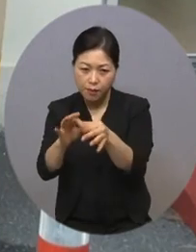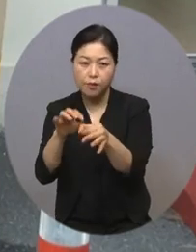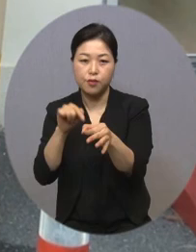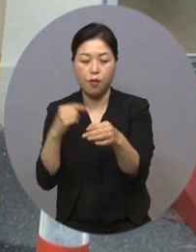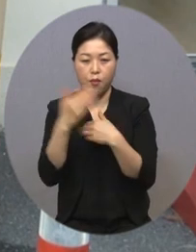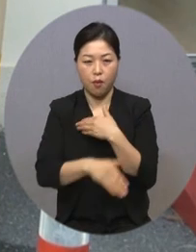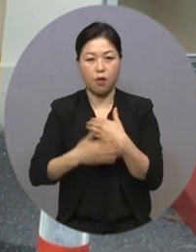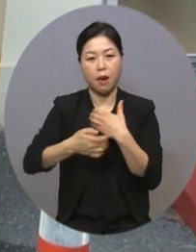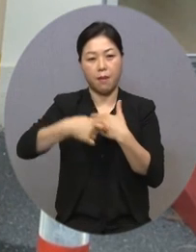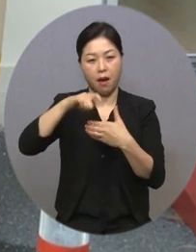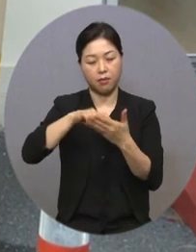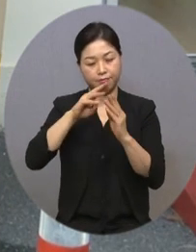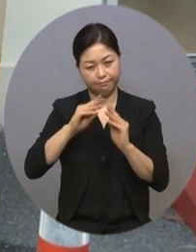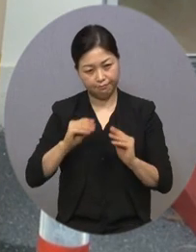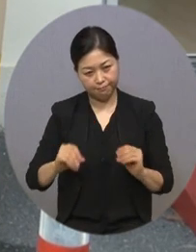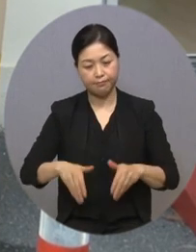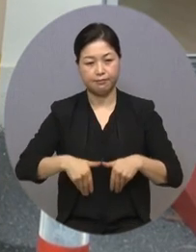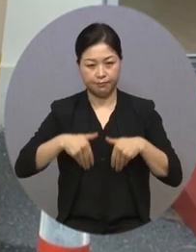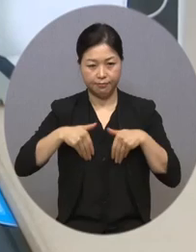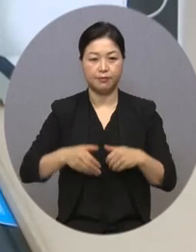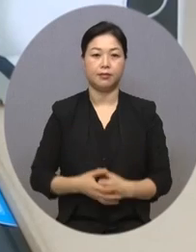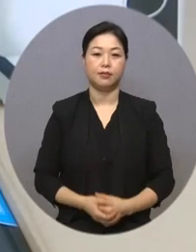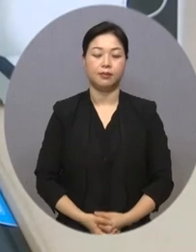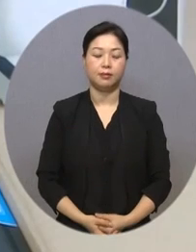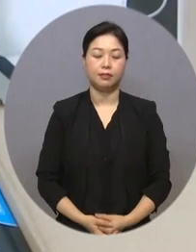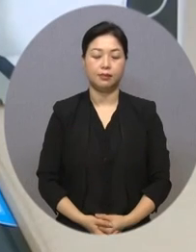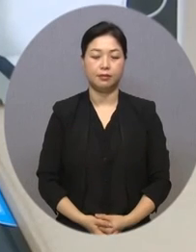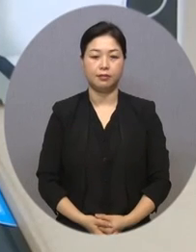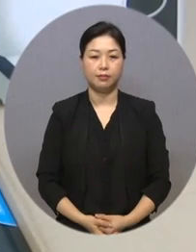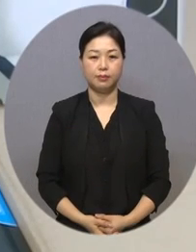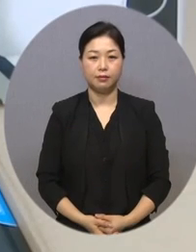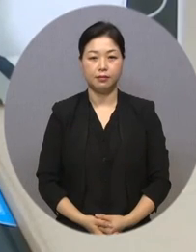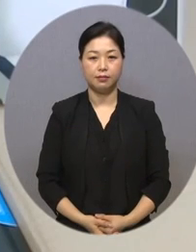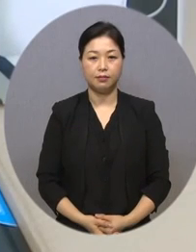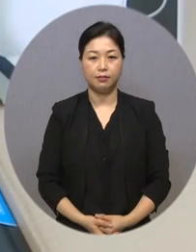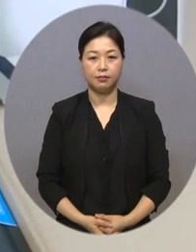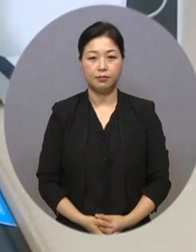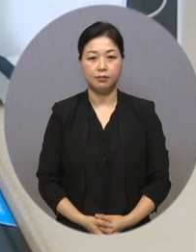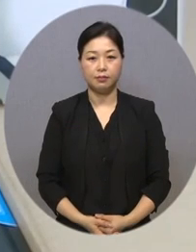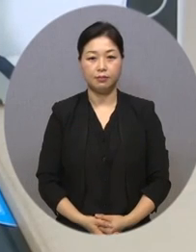우리의 몸과 마음을 녹이고 있습니다. 복지TV 뉴스 이은희입니다.